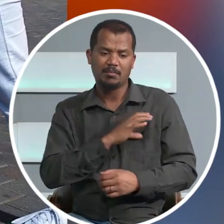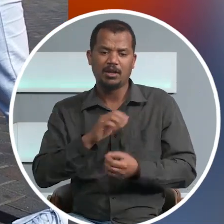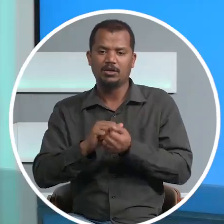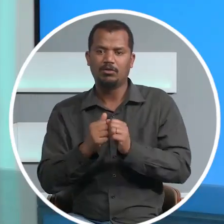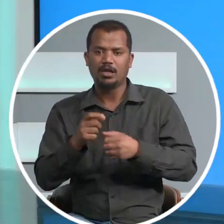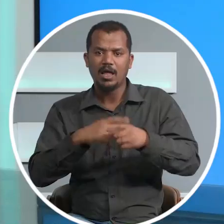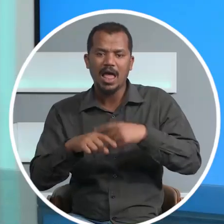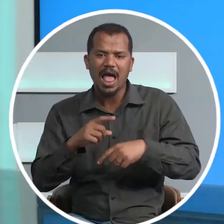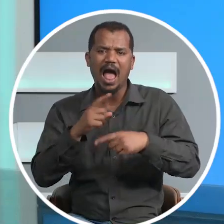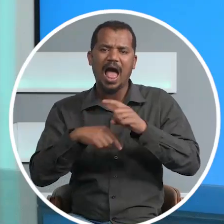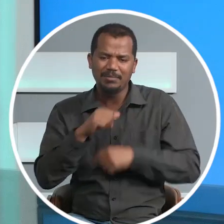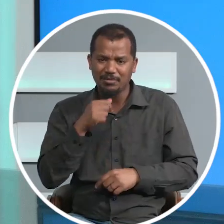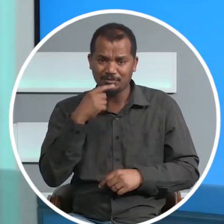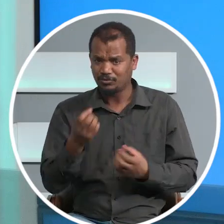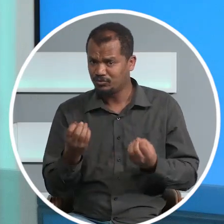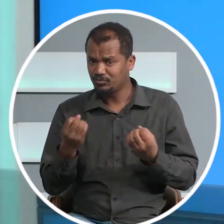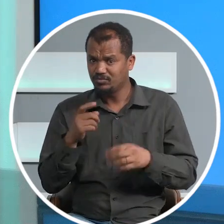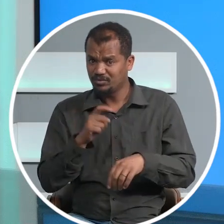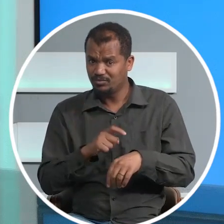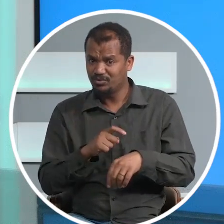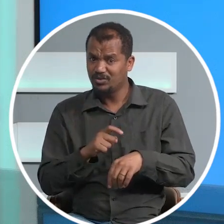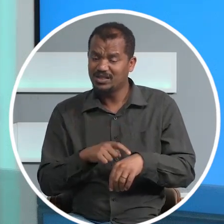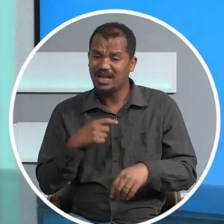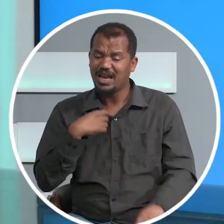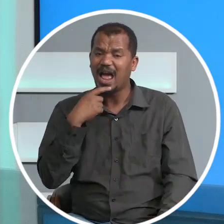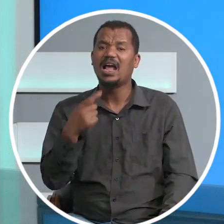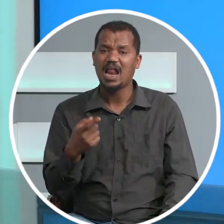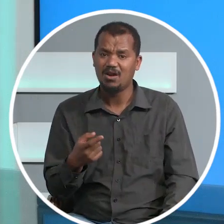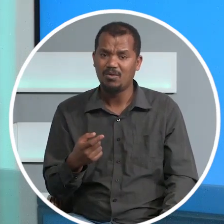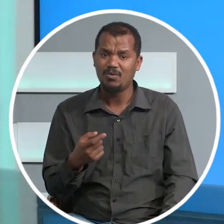የባህሪ ለውጥ ያመጣል የሚለው ነገር ነው ብዙ ጊዜ እንትላለው እና